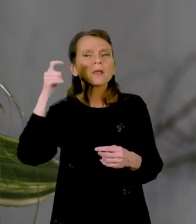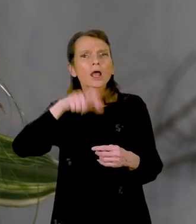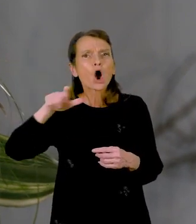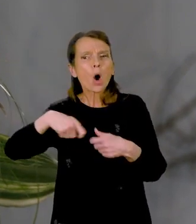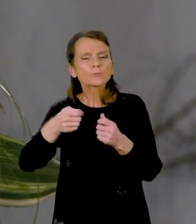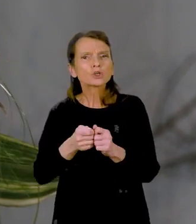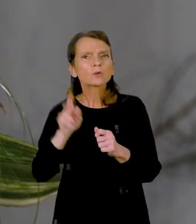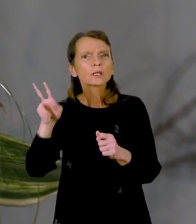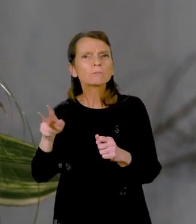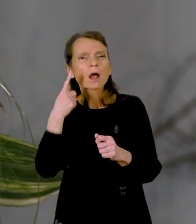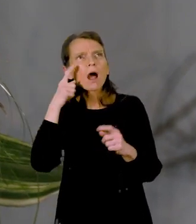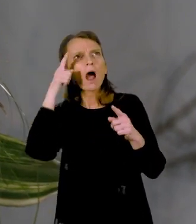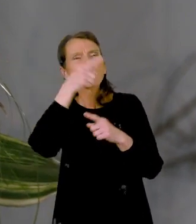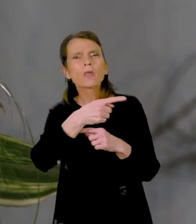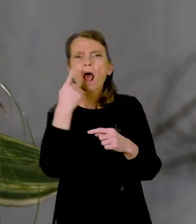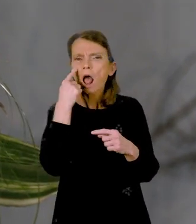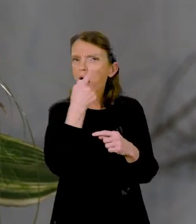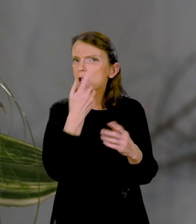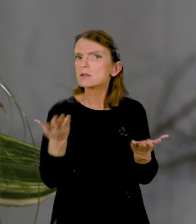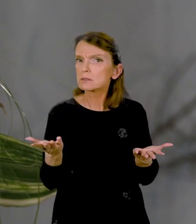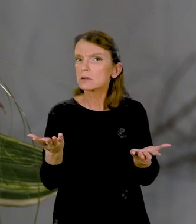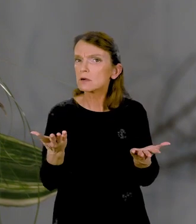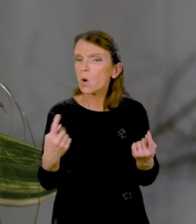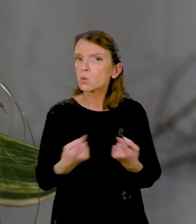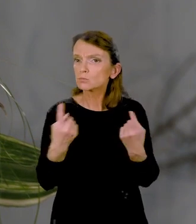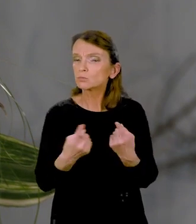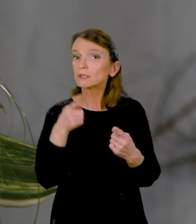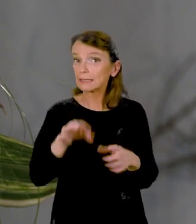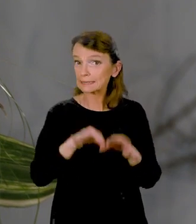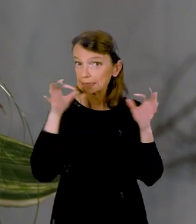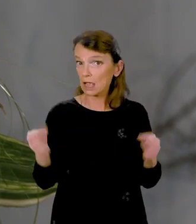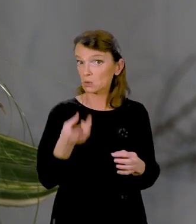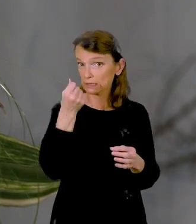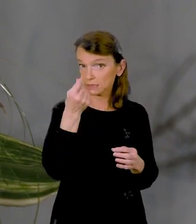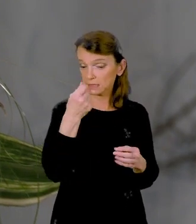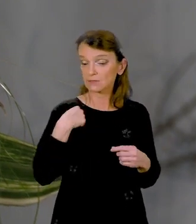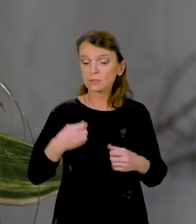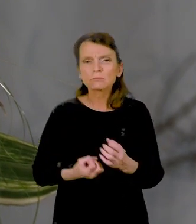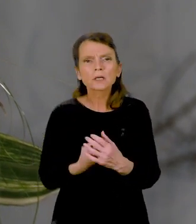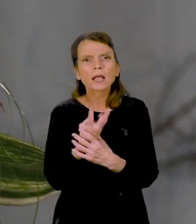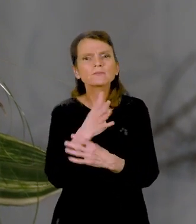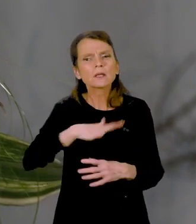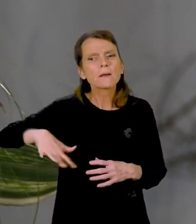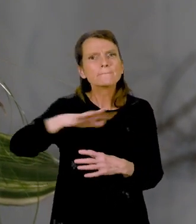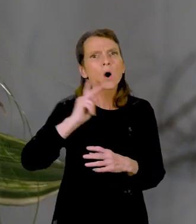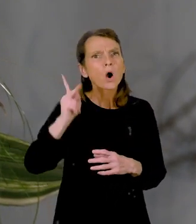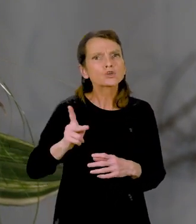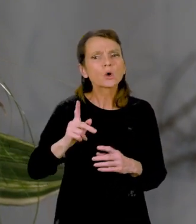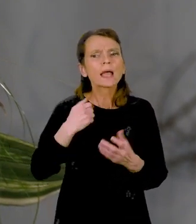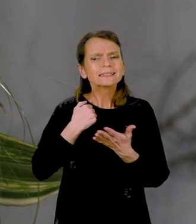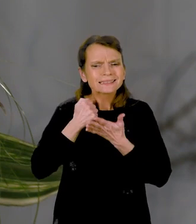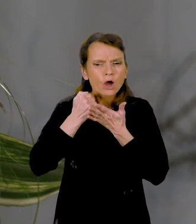Spodbuda, da skupna volja z javnimi sredstvi, s katerimi razvijamo Kočevje, prihodnosti zagotovi trdno